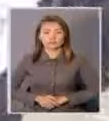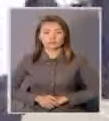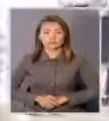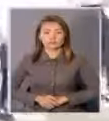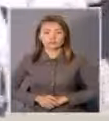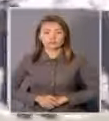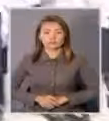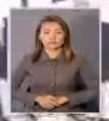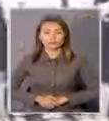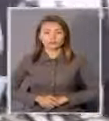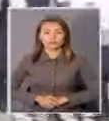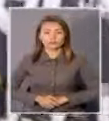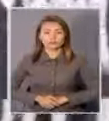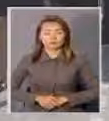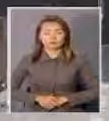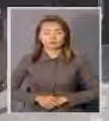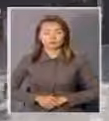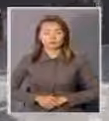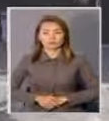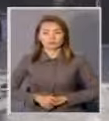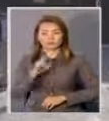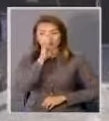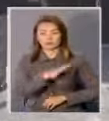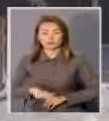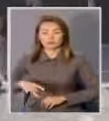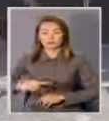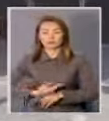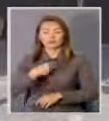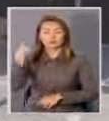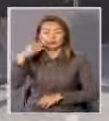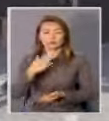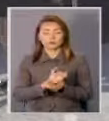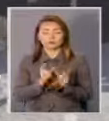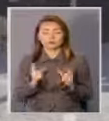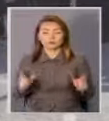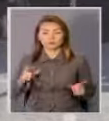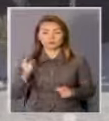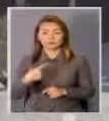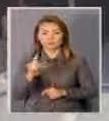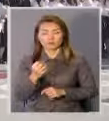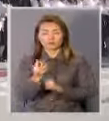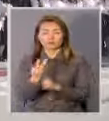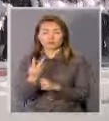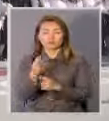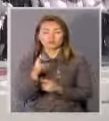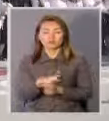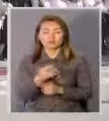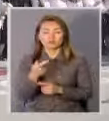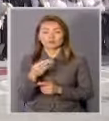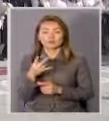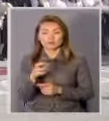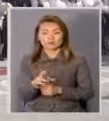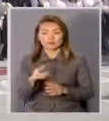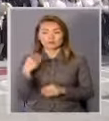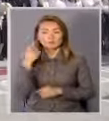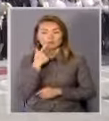дауысы қалады мәңгілік есімде. Мұнайлы өлкеде алғашқы қоңырау соғылған мектептердің бірі нөмірі 13-ші облыстық гимназия. Ұлы